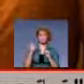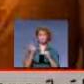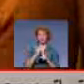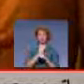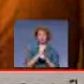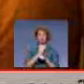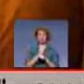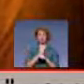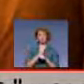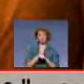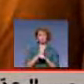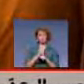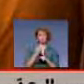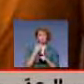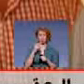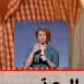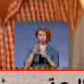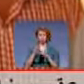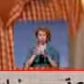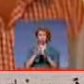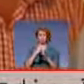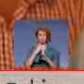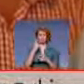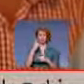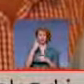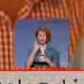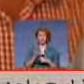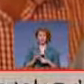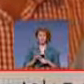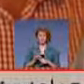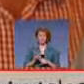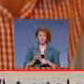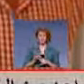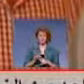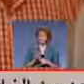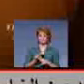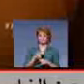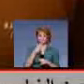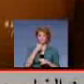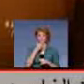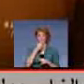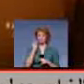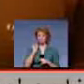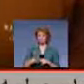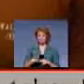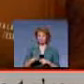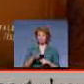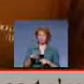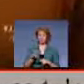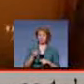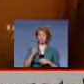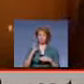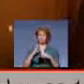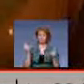شغال متواصل يعني، كان واحد منهم كده يعني. يعني نقدر نقول الاشخاص دول في يعتبر في عمليه نحس. اه ممكن بقى قرب ودي